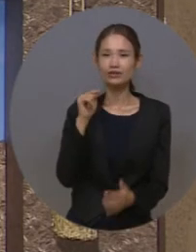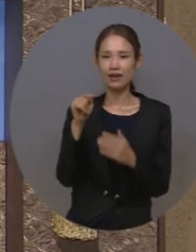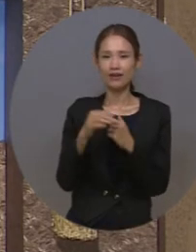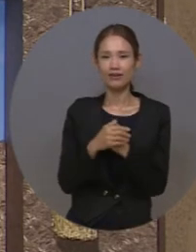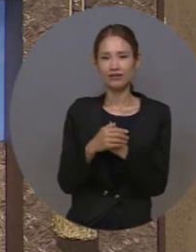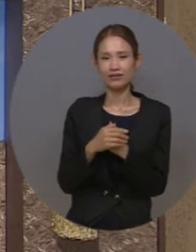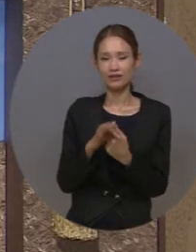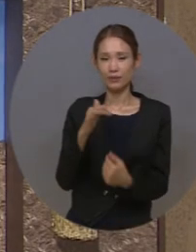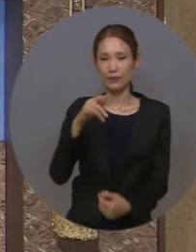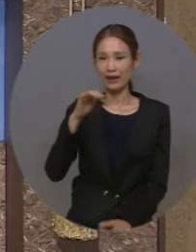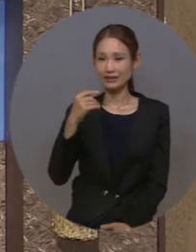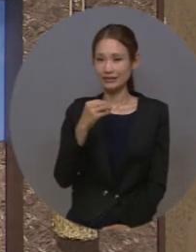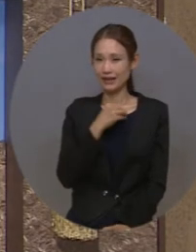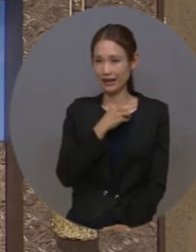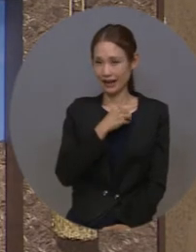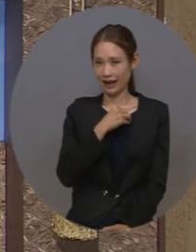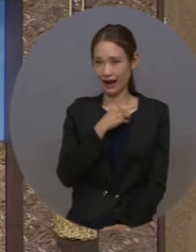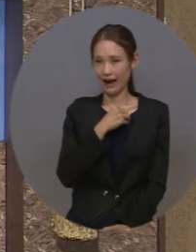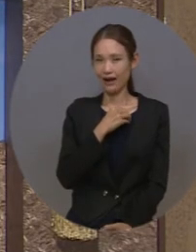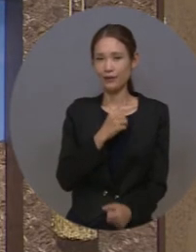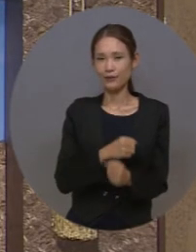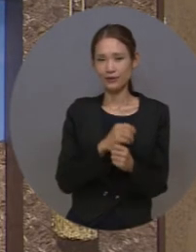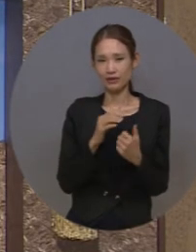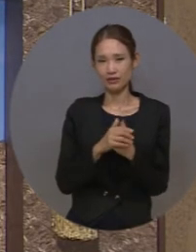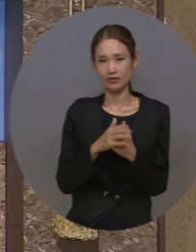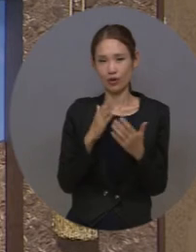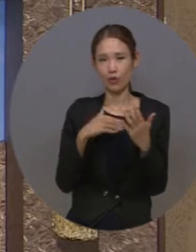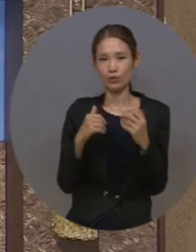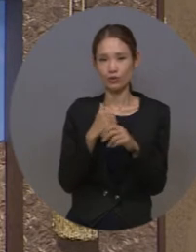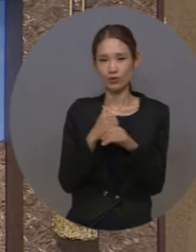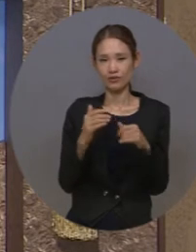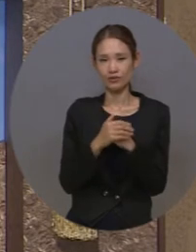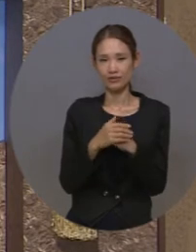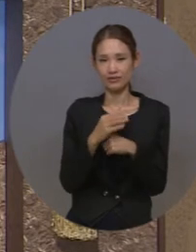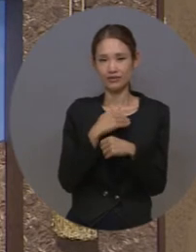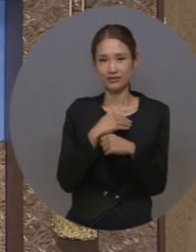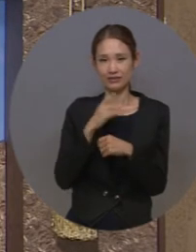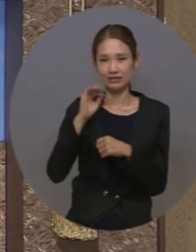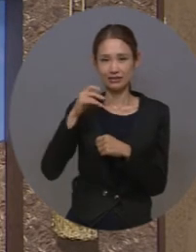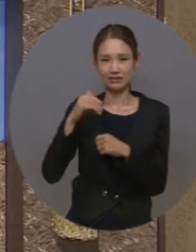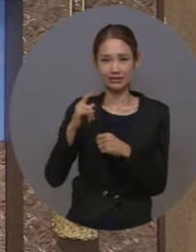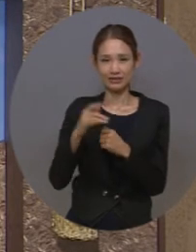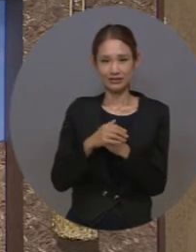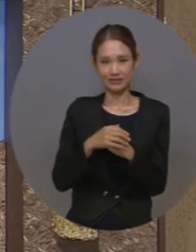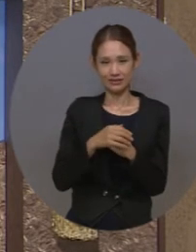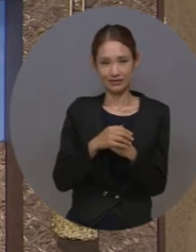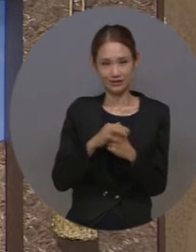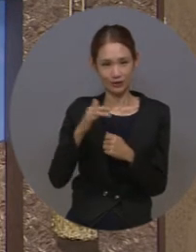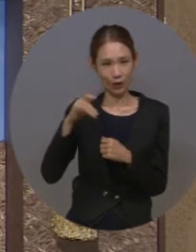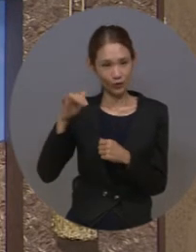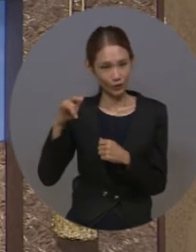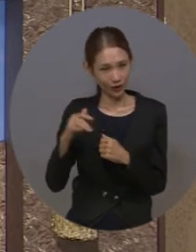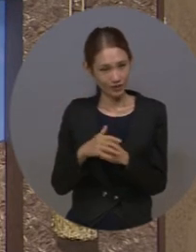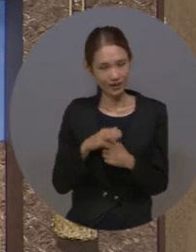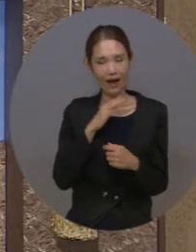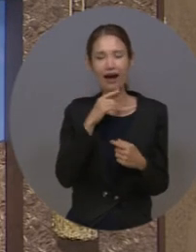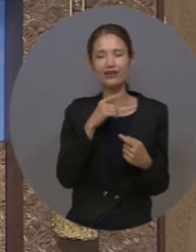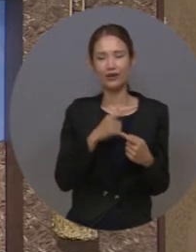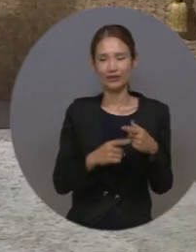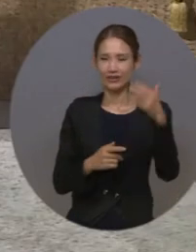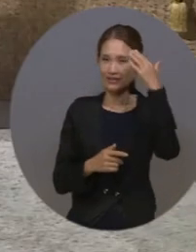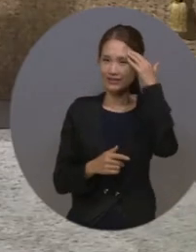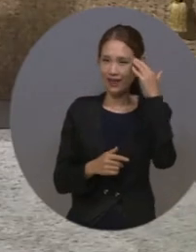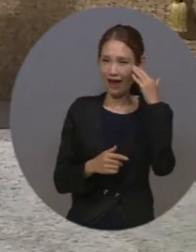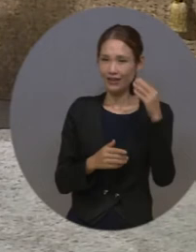그랬으니까 배지로도 달고요. 예, 예. 뭐 공무원이 태극기 달지 그러면 일장일 달입니까? 성적일 달입니까? 그쵸. 당연히 태극기를 달는